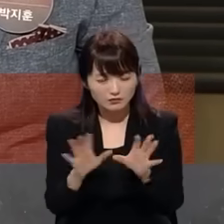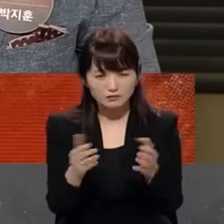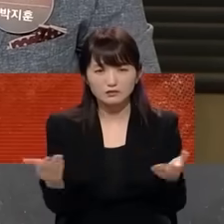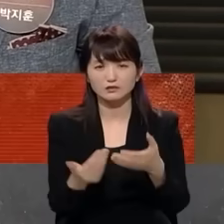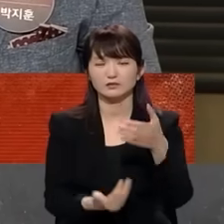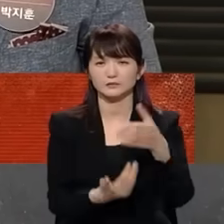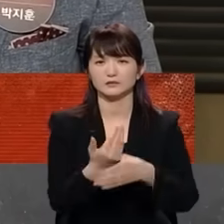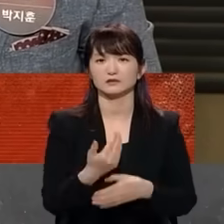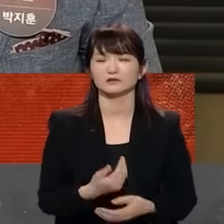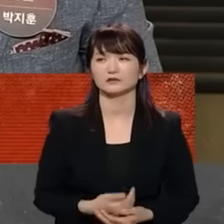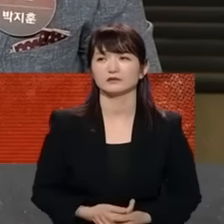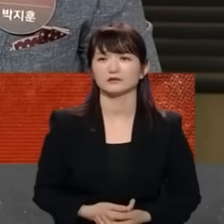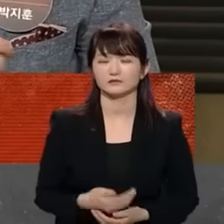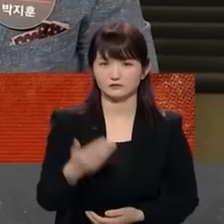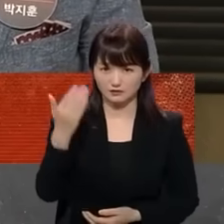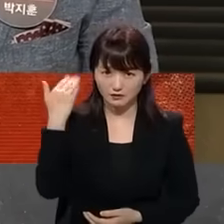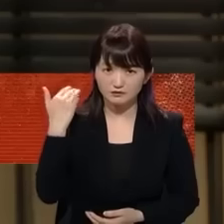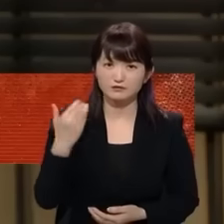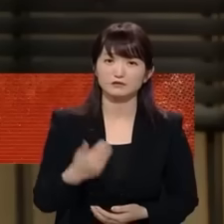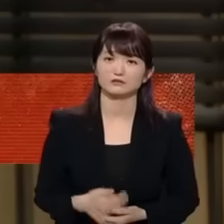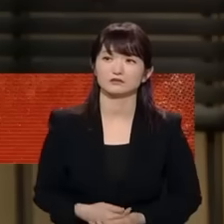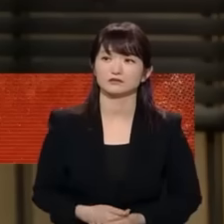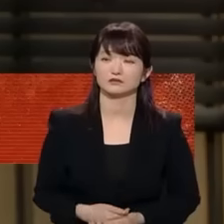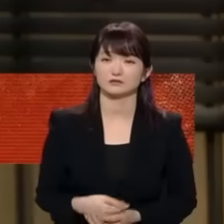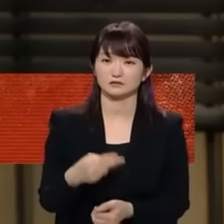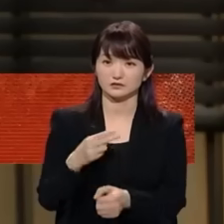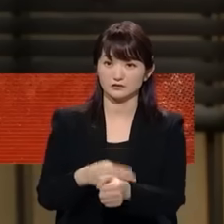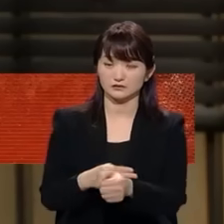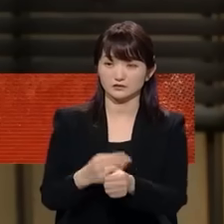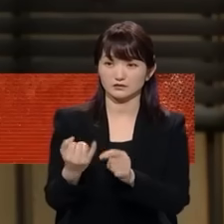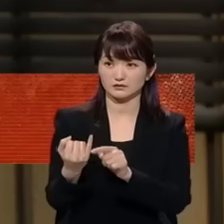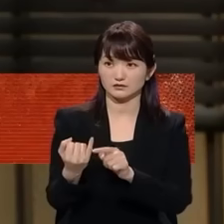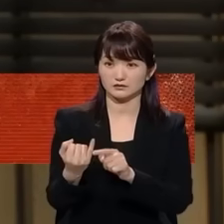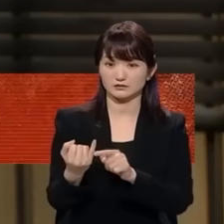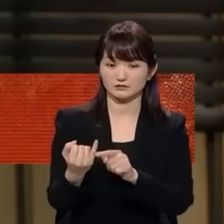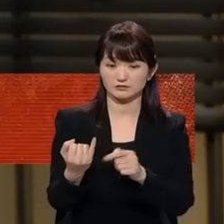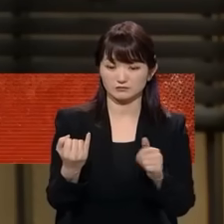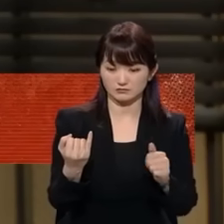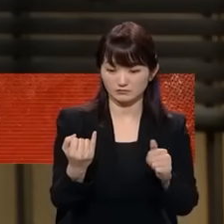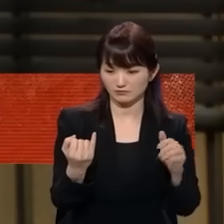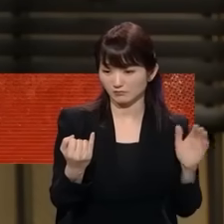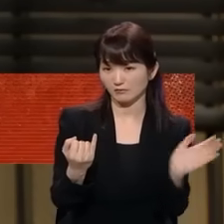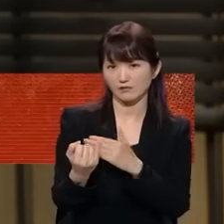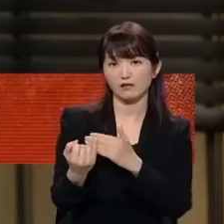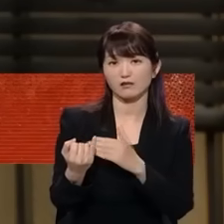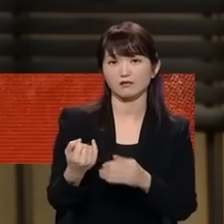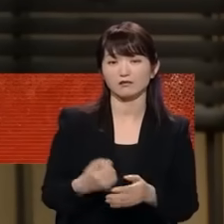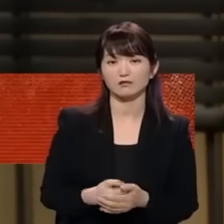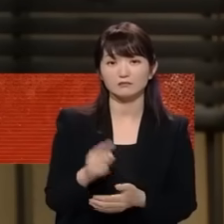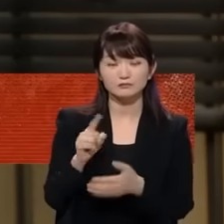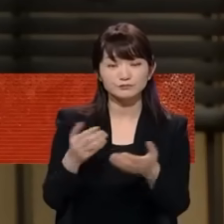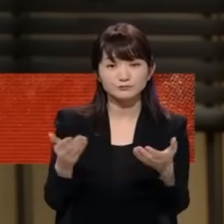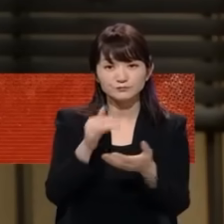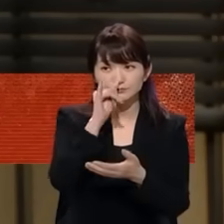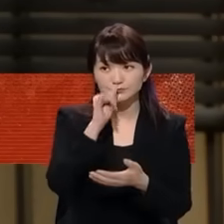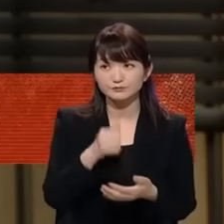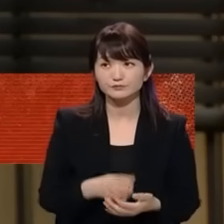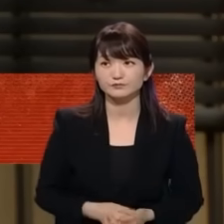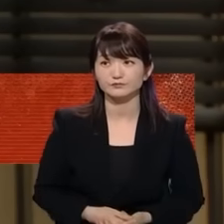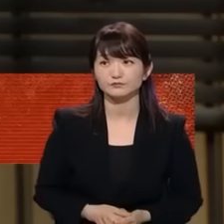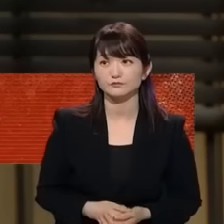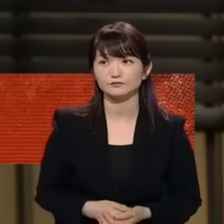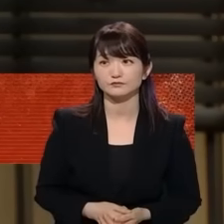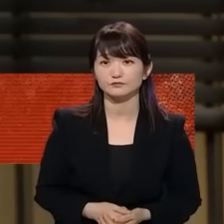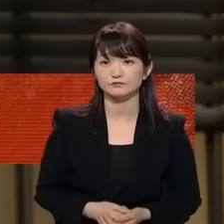일어난 거잖아요. 이전에 이미 선생님한테 뺨을 또 가격을 했다는 모습이거든요. 어떤 일이 있었냐면